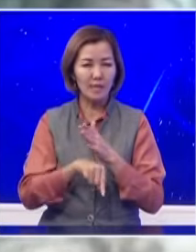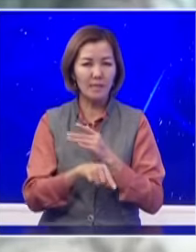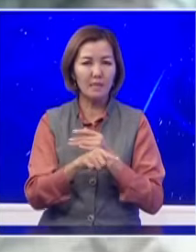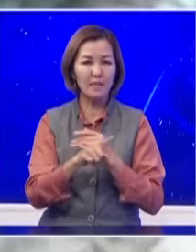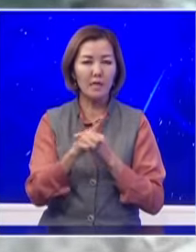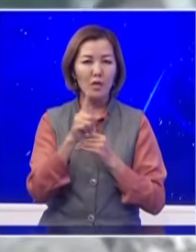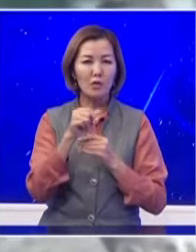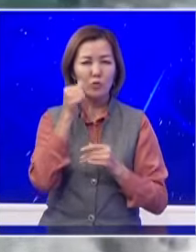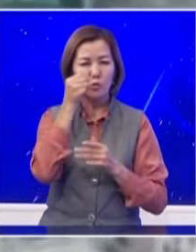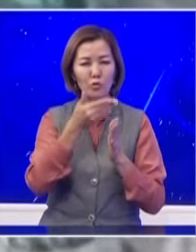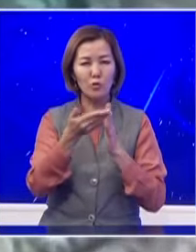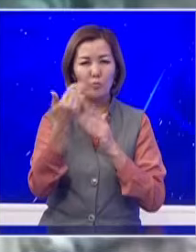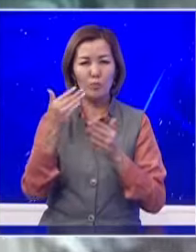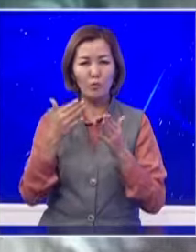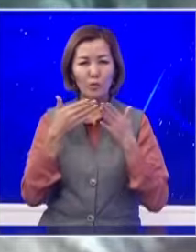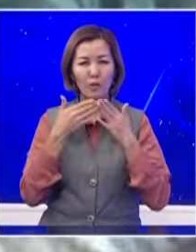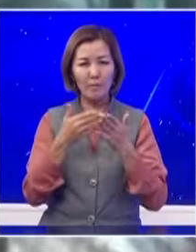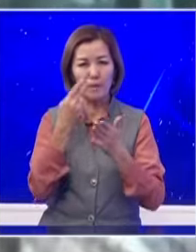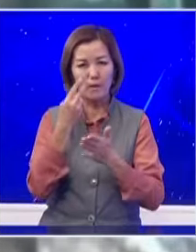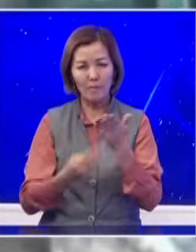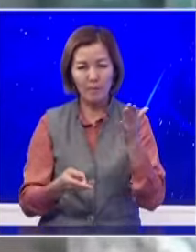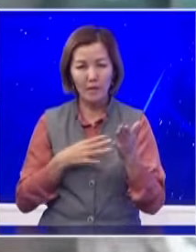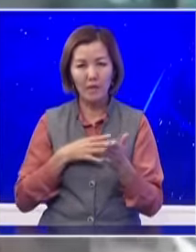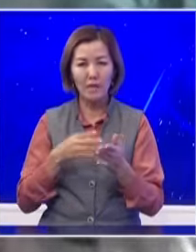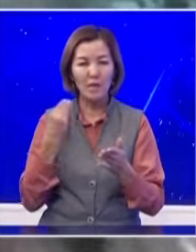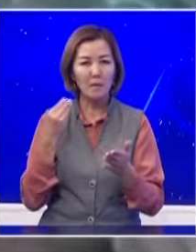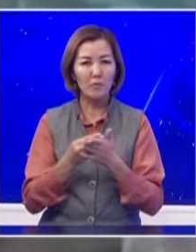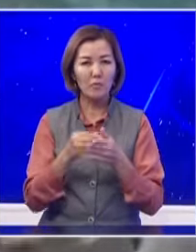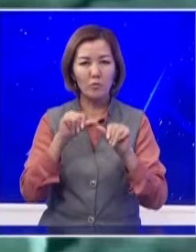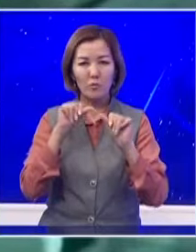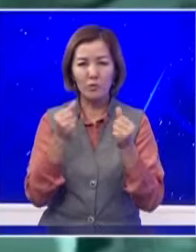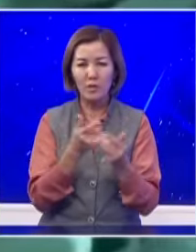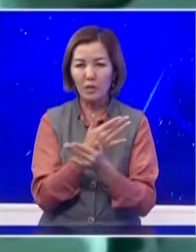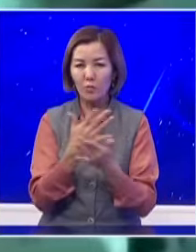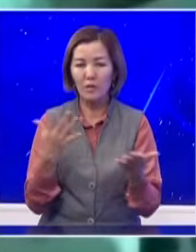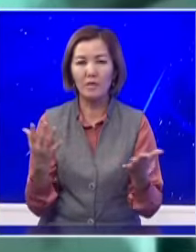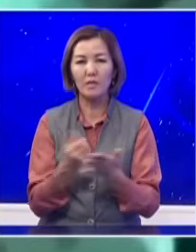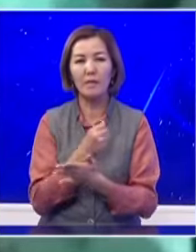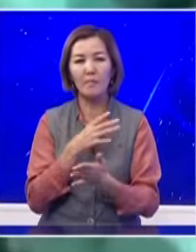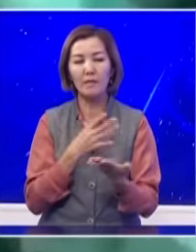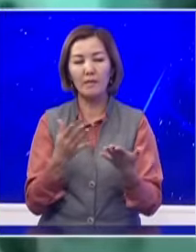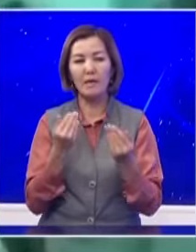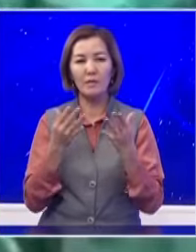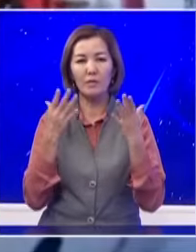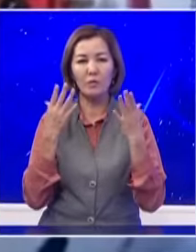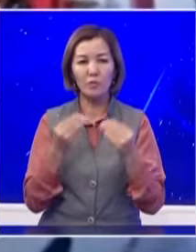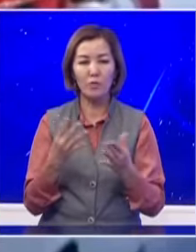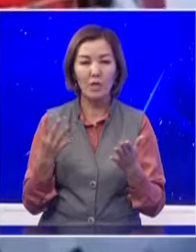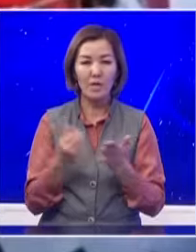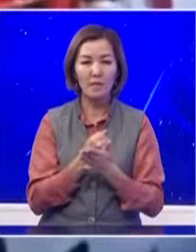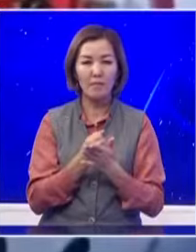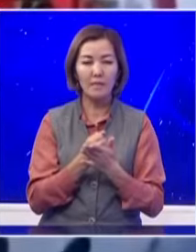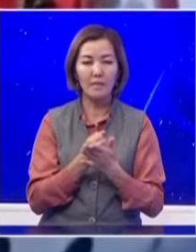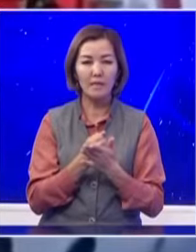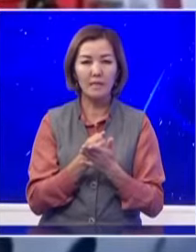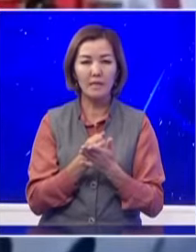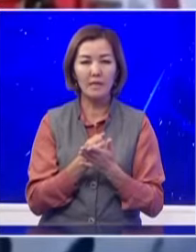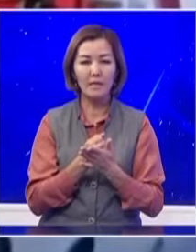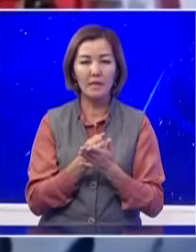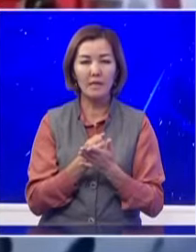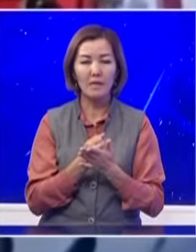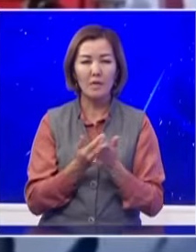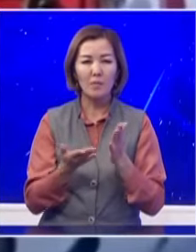ұшыраған кеме қалдықтарынан 100-ден астам құнды жәдігерлер табылды. Олжалы болған қытайлық археологтардың айтуынша, табылған артефактар Мин әулеті